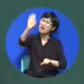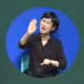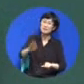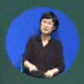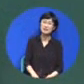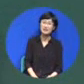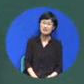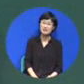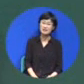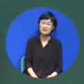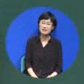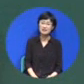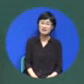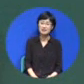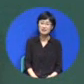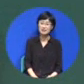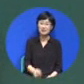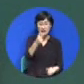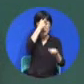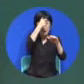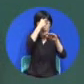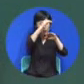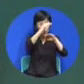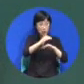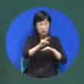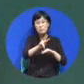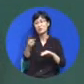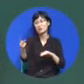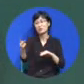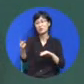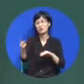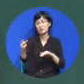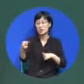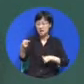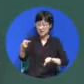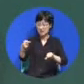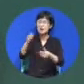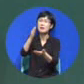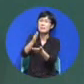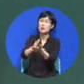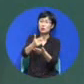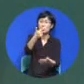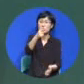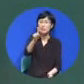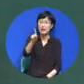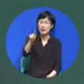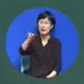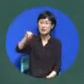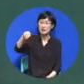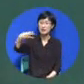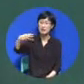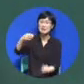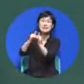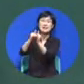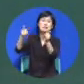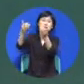기도가 달라집니다. But now her prayer changed. 나실인을 주옵소서. God, give me a